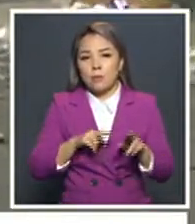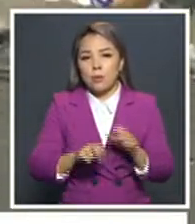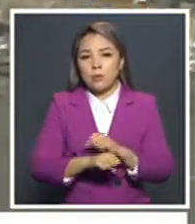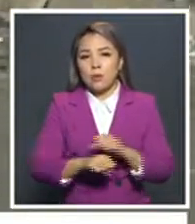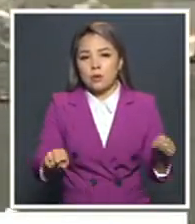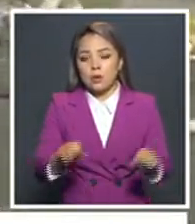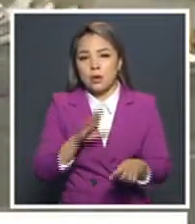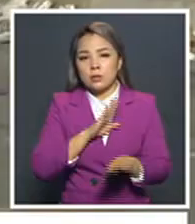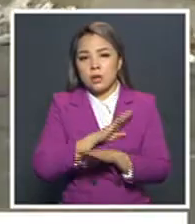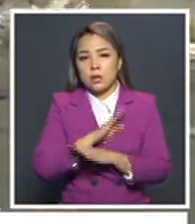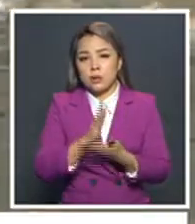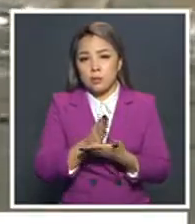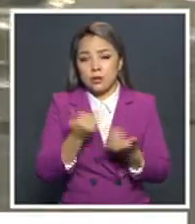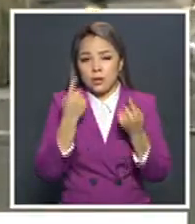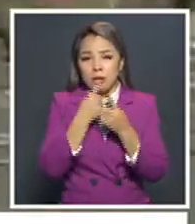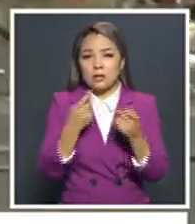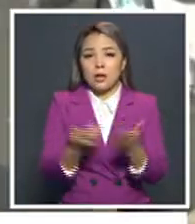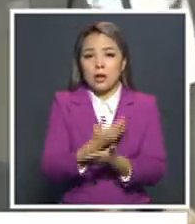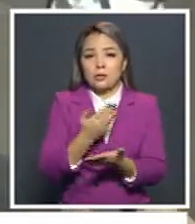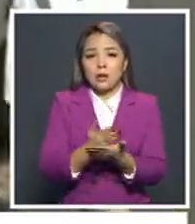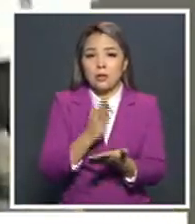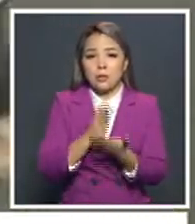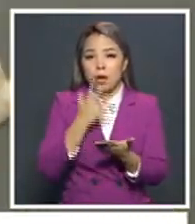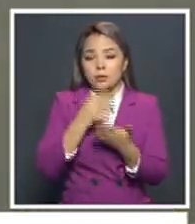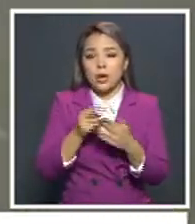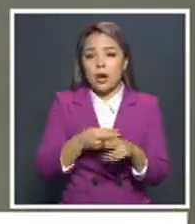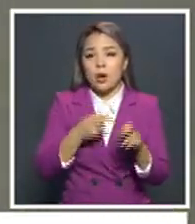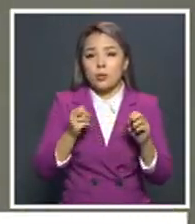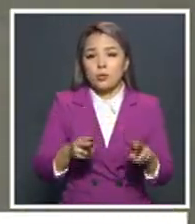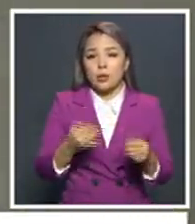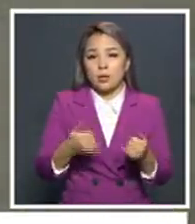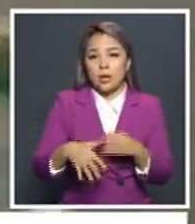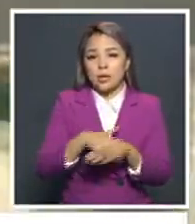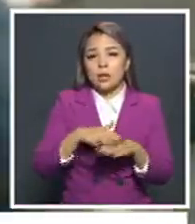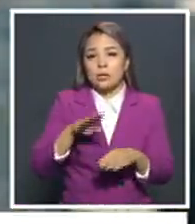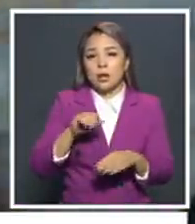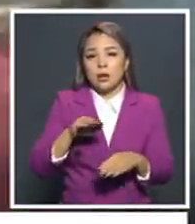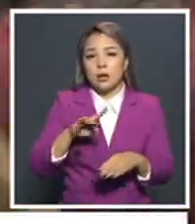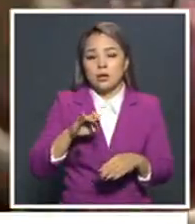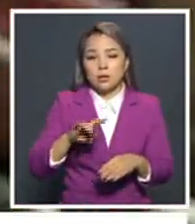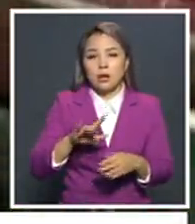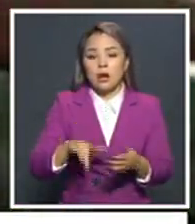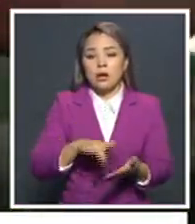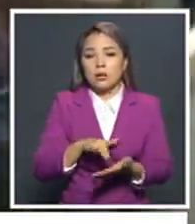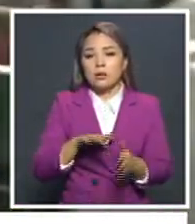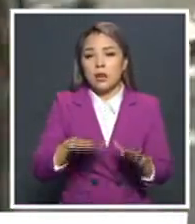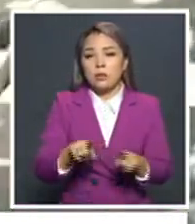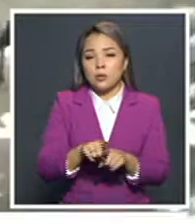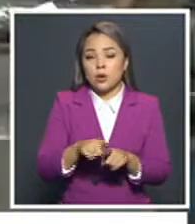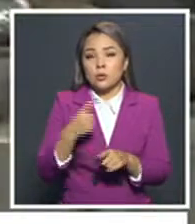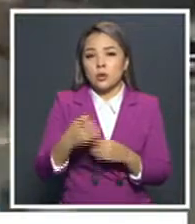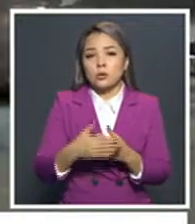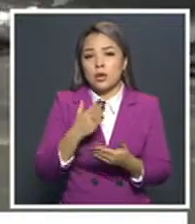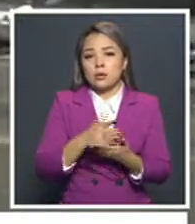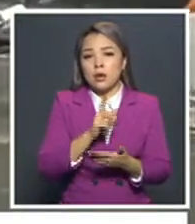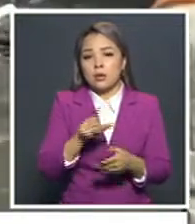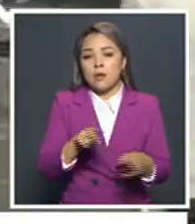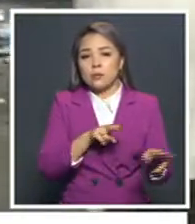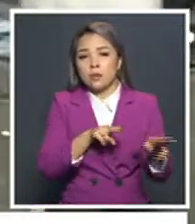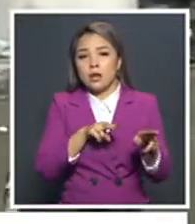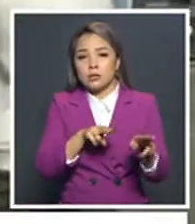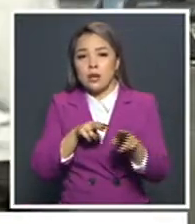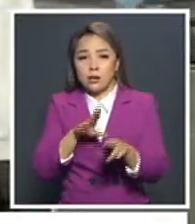мерт болды. Рейтер агенттігінің хабарлауынша, қауіпсіздік күштері Тахрир алаңына жиналған жүздеген адамға оқ жаудырып